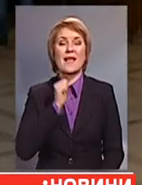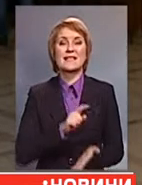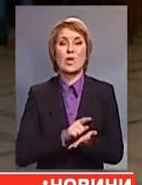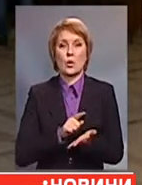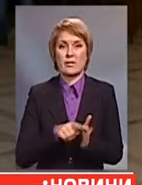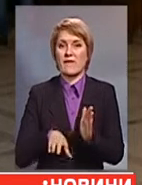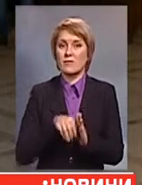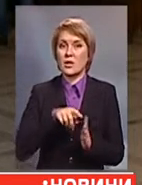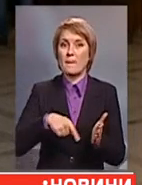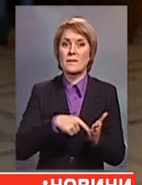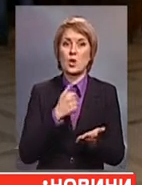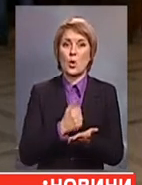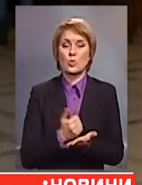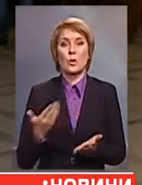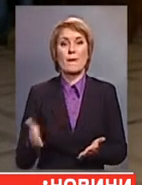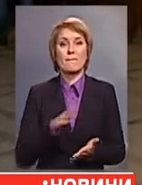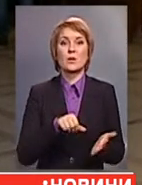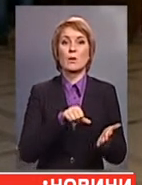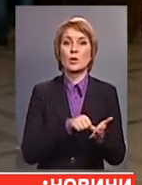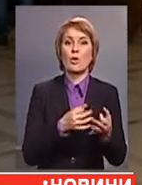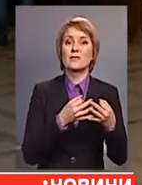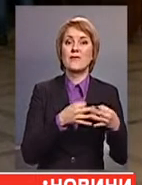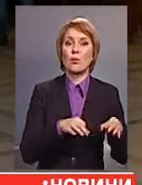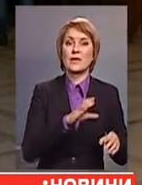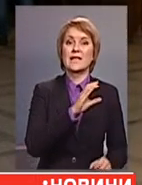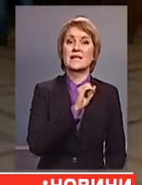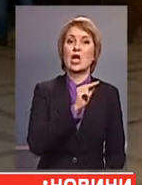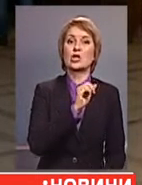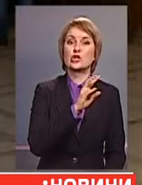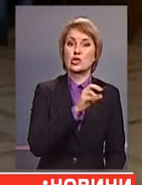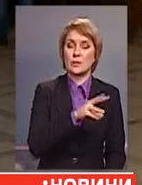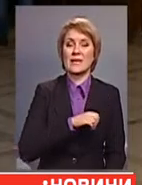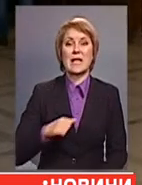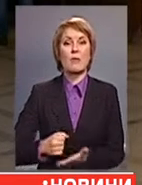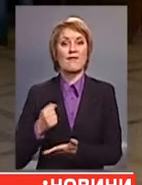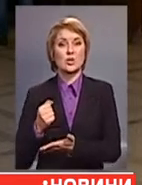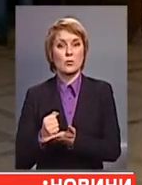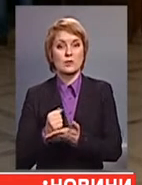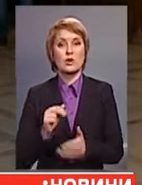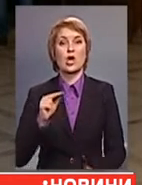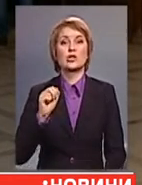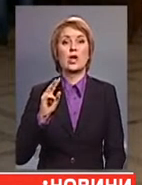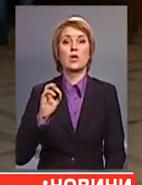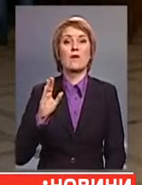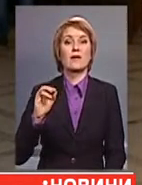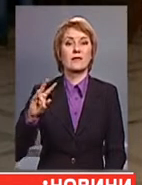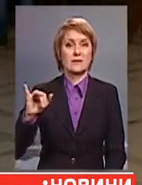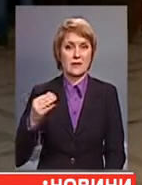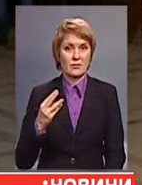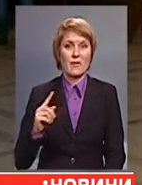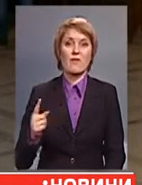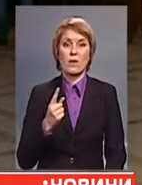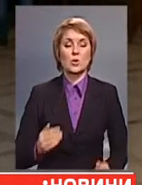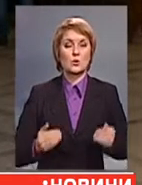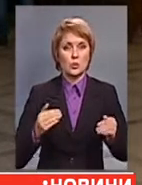обирають міського голову між представником «Свободи» Олександром Семчишиним та самовисуванцем Костянтином Чернилевським. У першому турі розрив